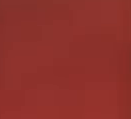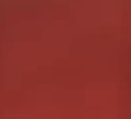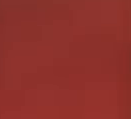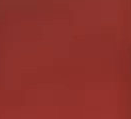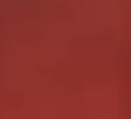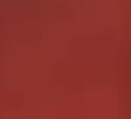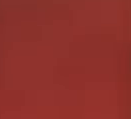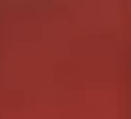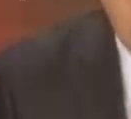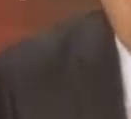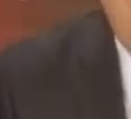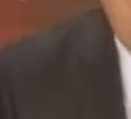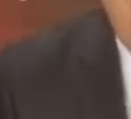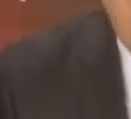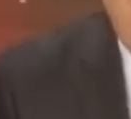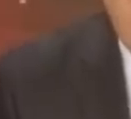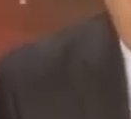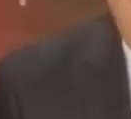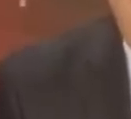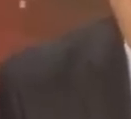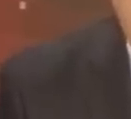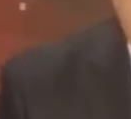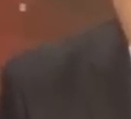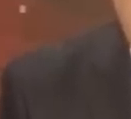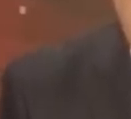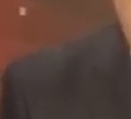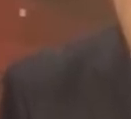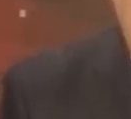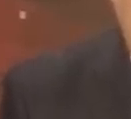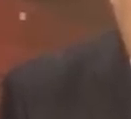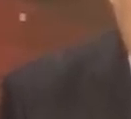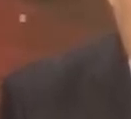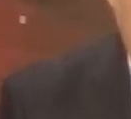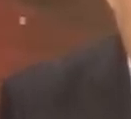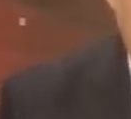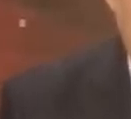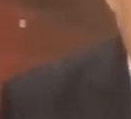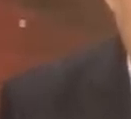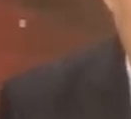παρακολουθήσαμε. Τάσο. Ο κ. Παπανδρέου παραδέχτηκε επίσημα σήμερα στη Βουλή